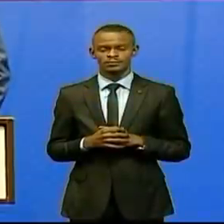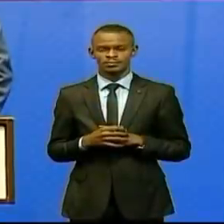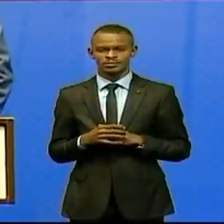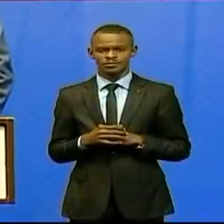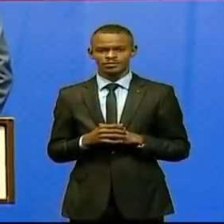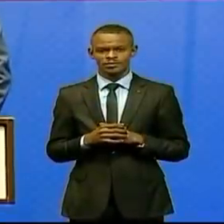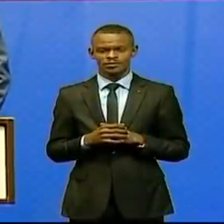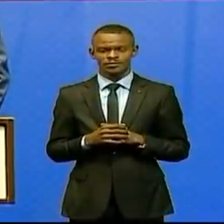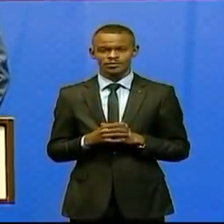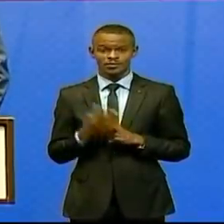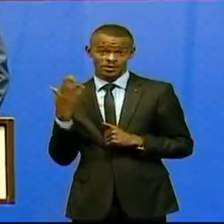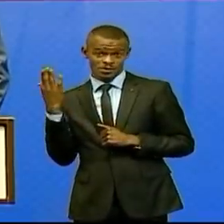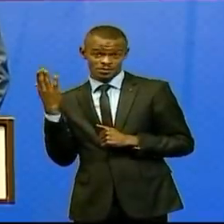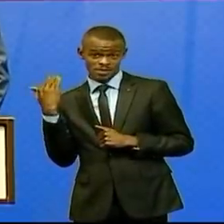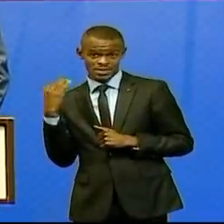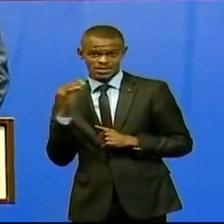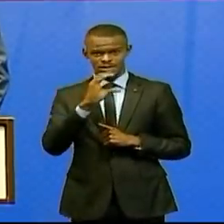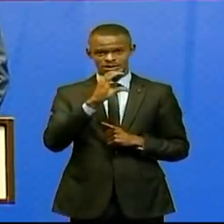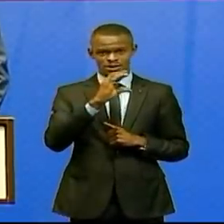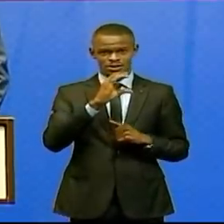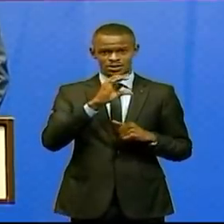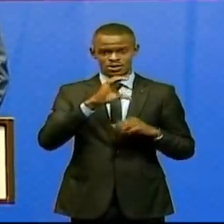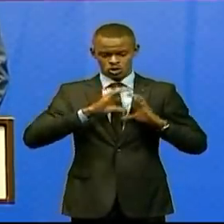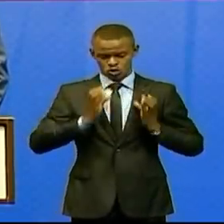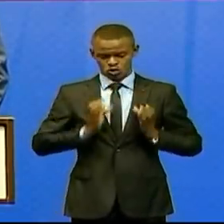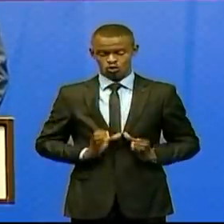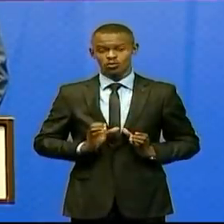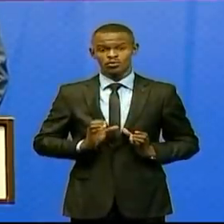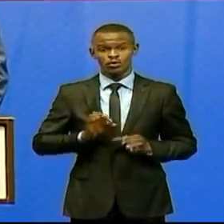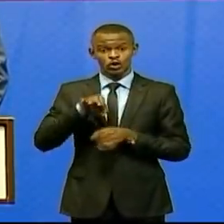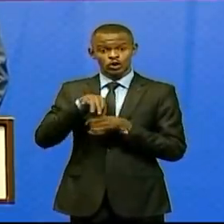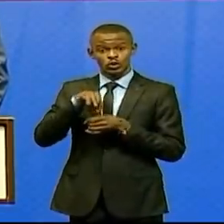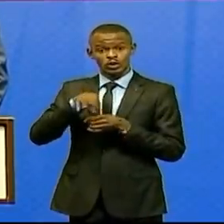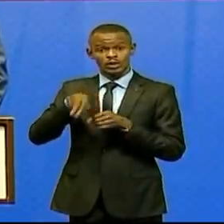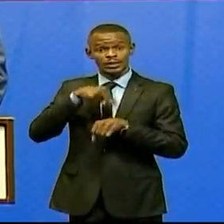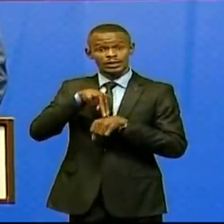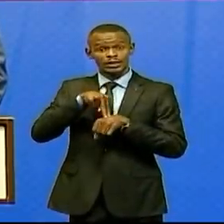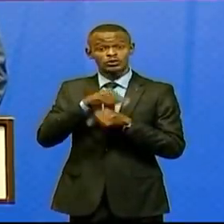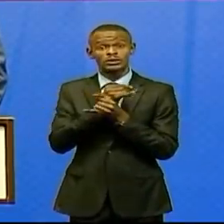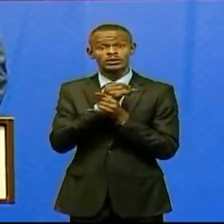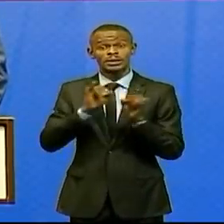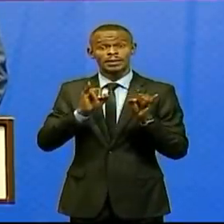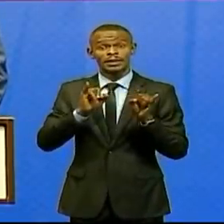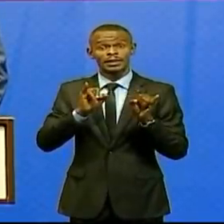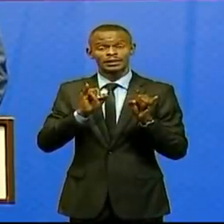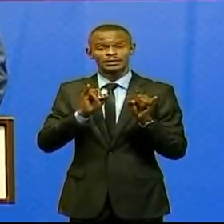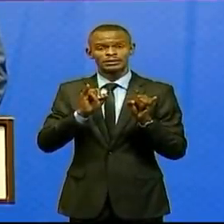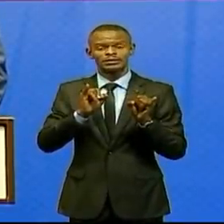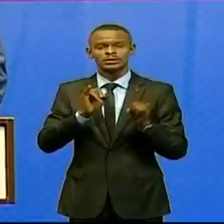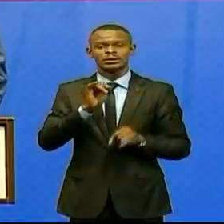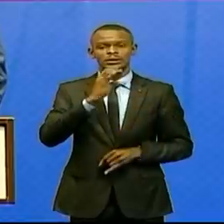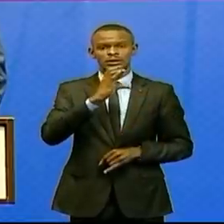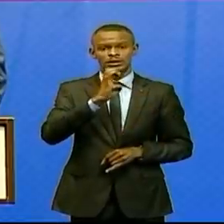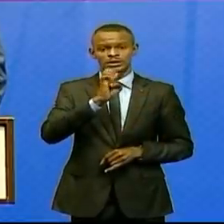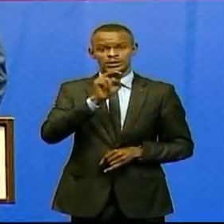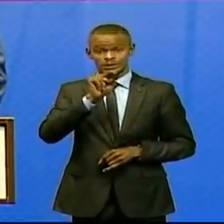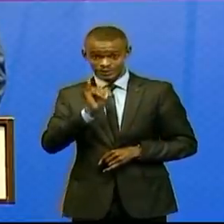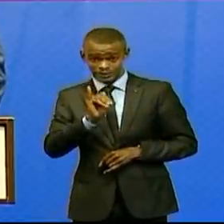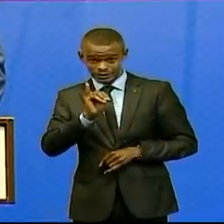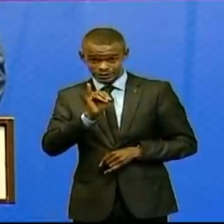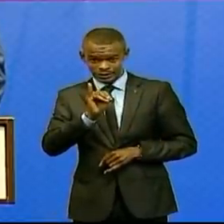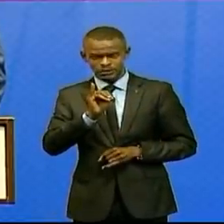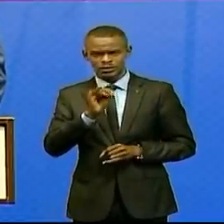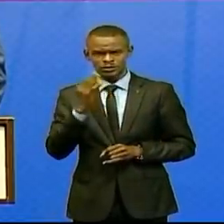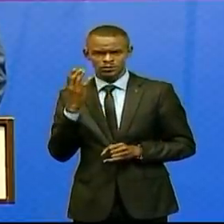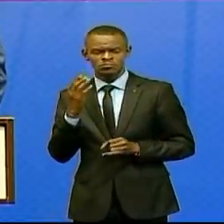présentation par la Commission électorale nationale indépendante, CENI, de sa feuille de route qui n'est pas à confondre